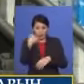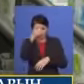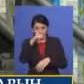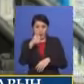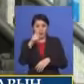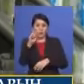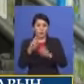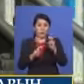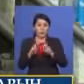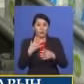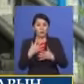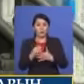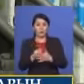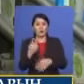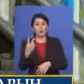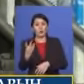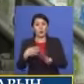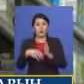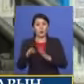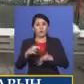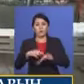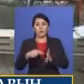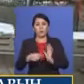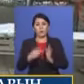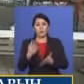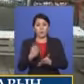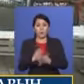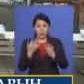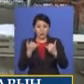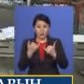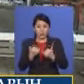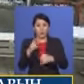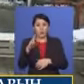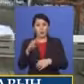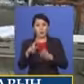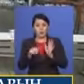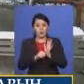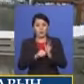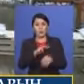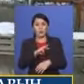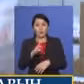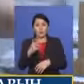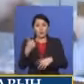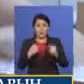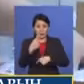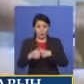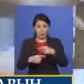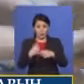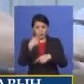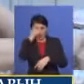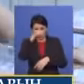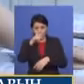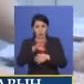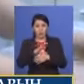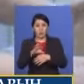компания өзінің қуаттылығын 2 есеге арттыруды жоспарлап отыр. Қазіргі таңда 260 тонна сүт қабылдаса, келер жылы шығарылатын